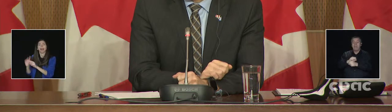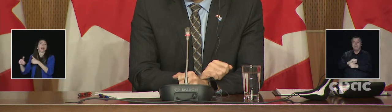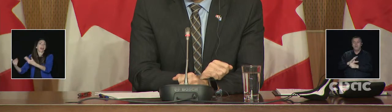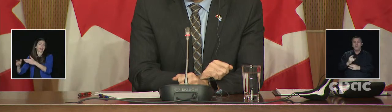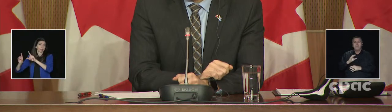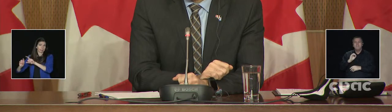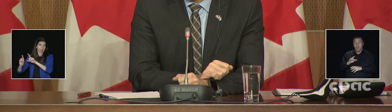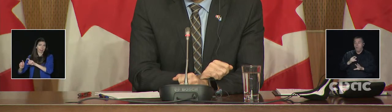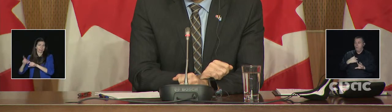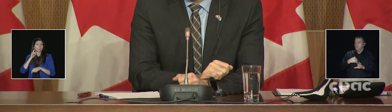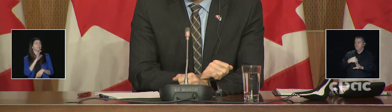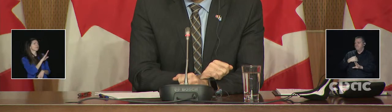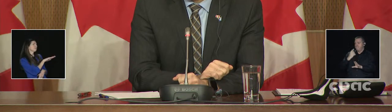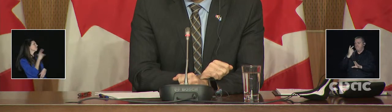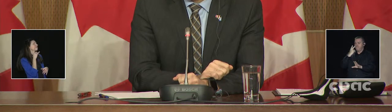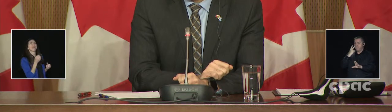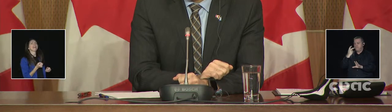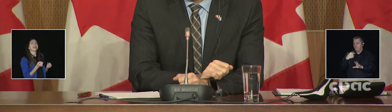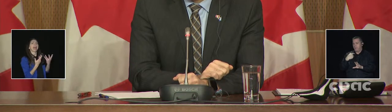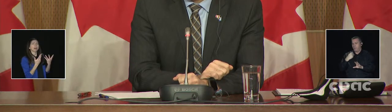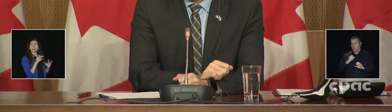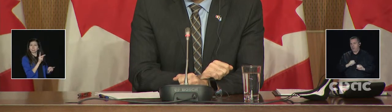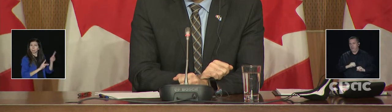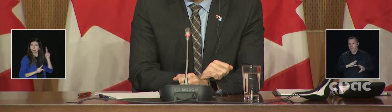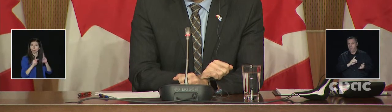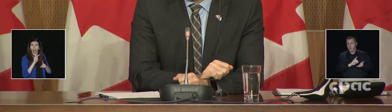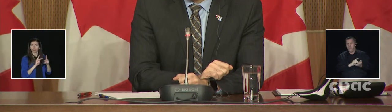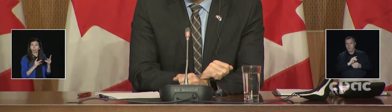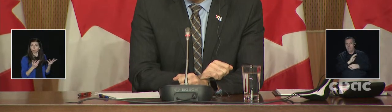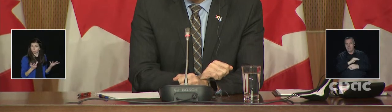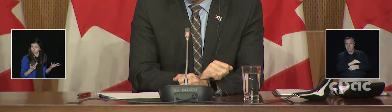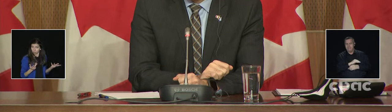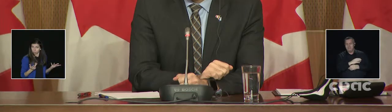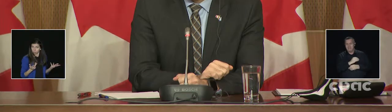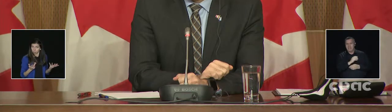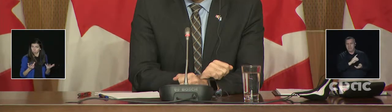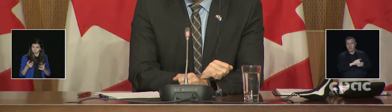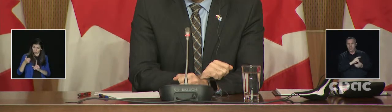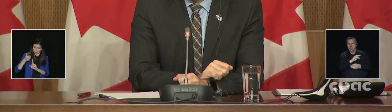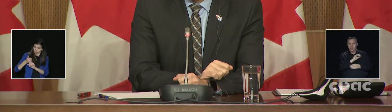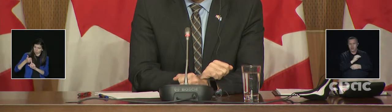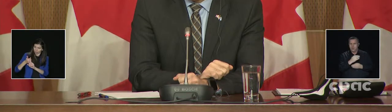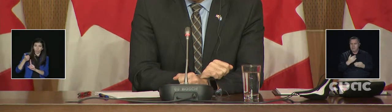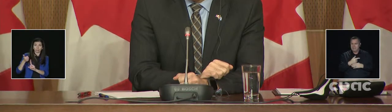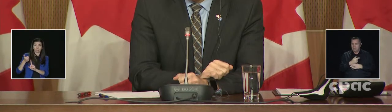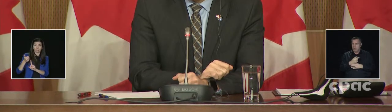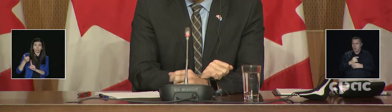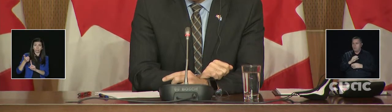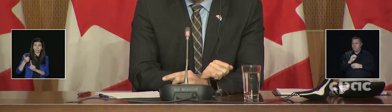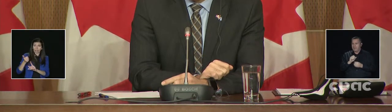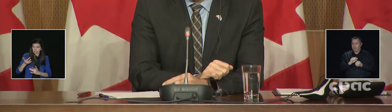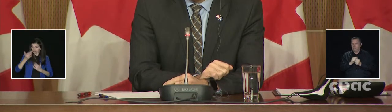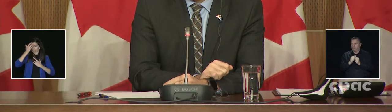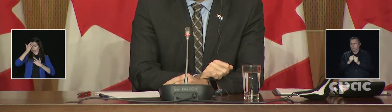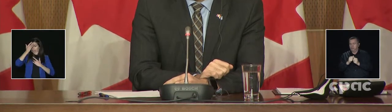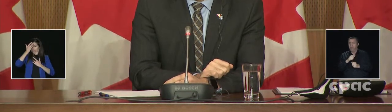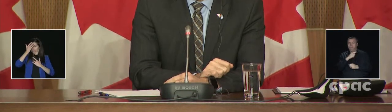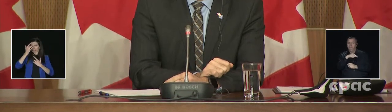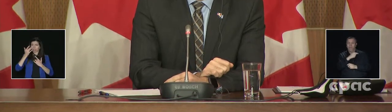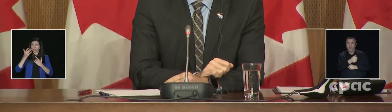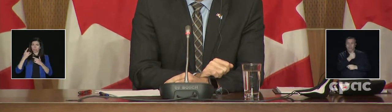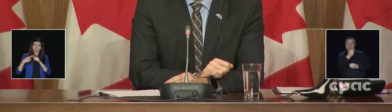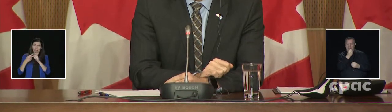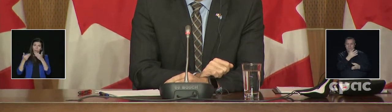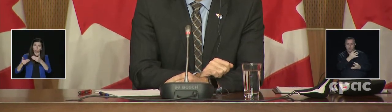je vais laisser la Dr. Tam et le Dr. Njoo vous donner ces informations parce qu'elles changent assez rapidement et ce sont eux là, qui ont